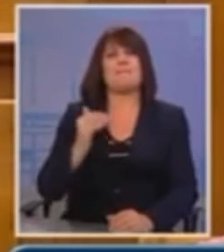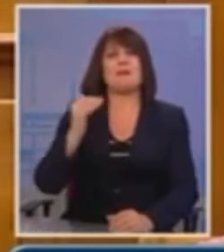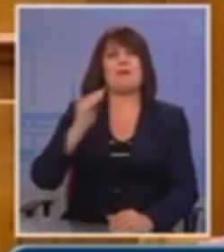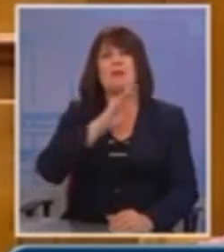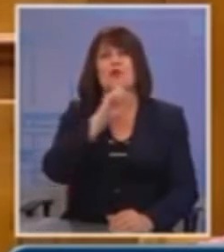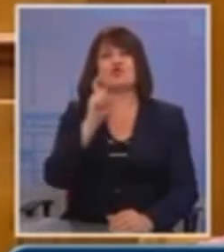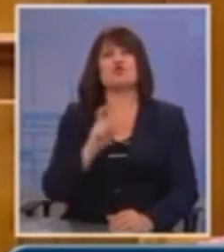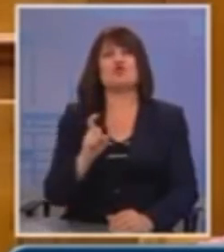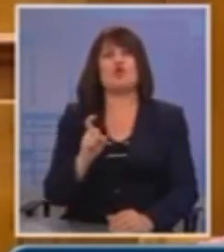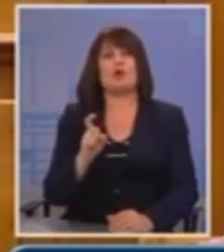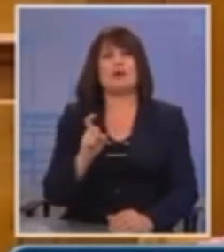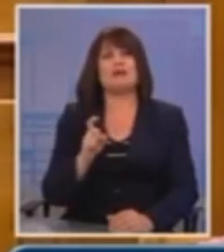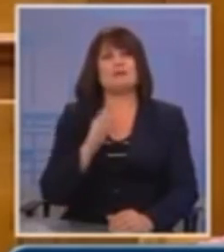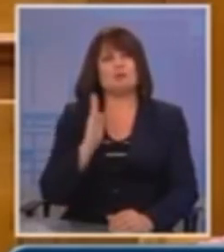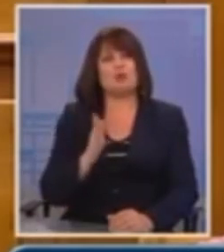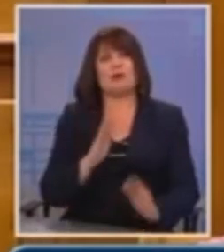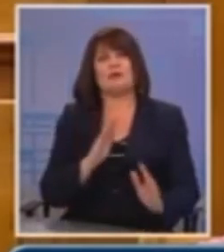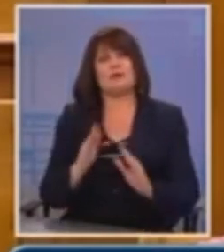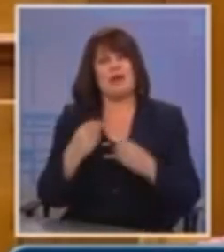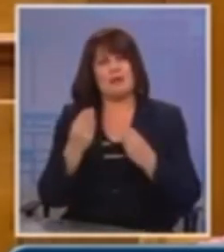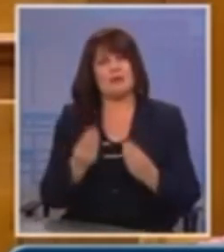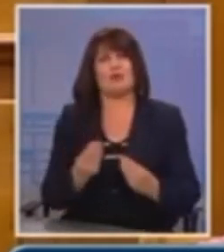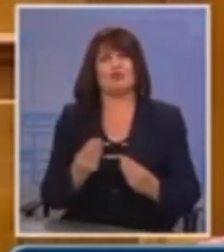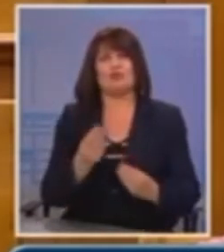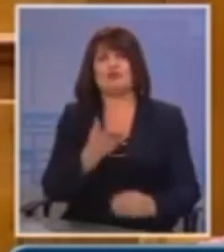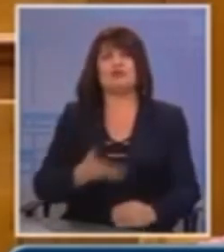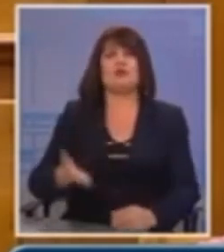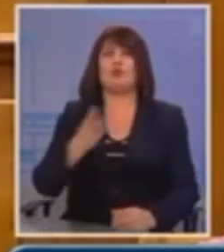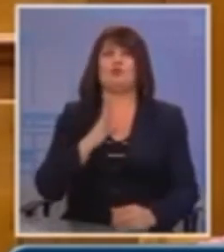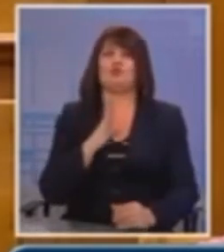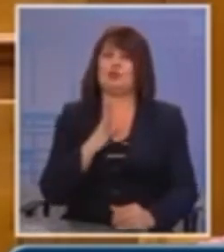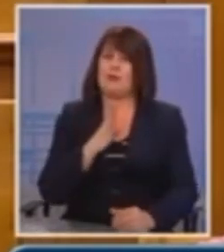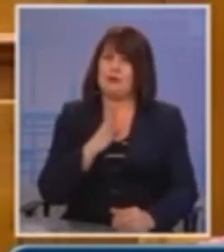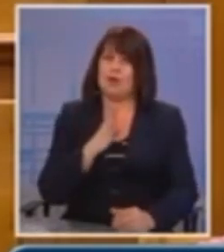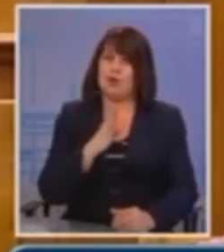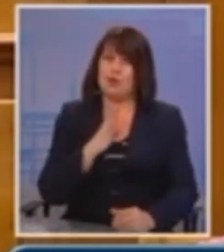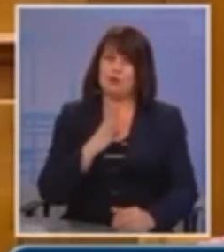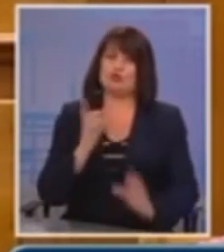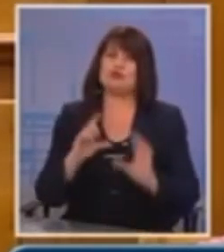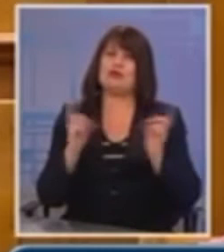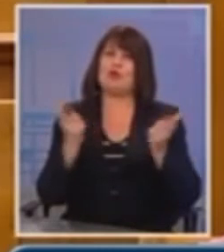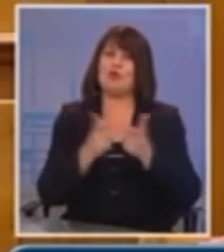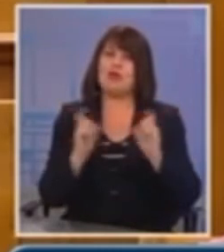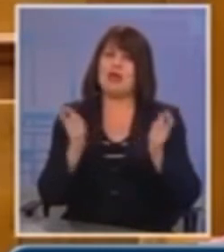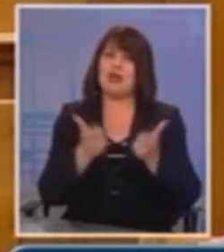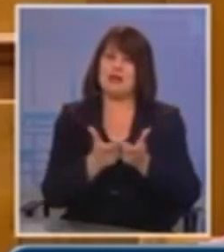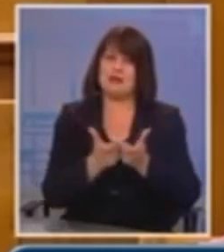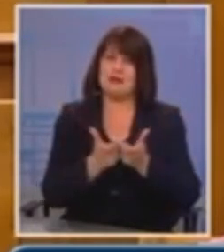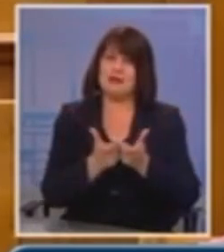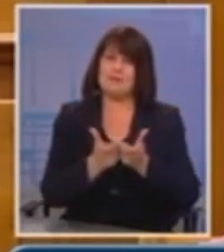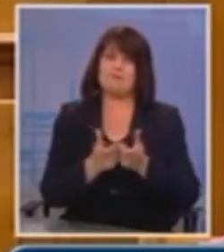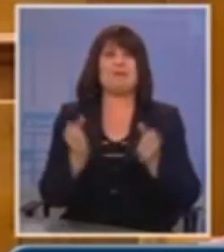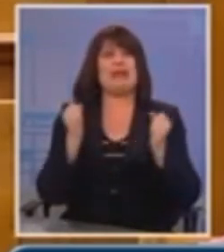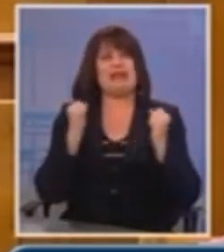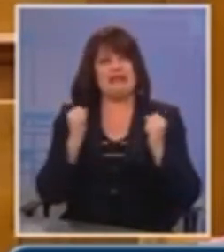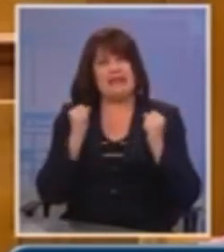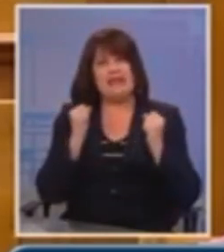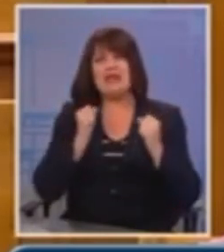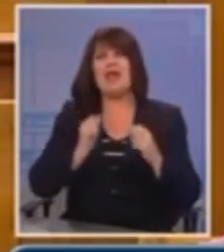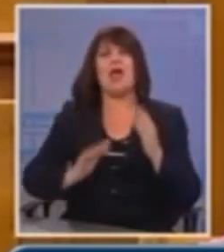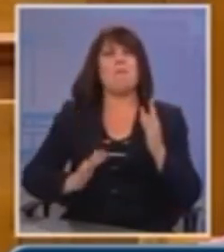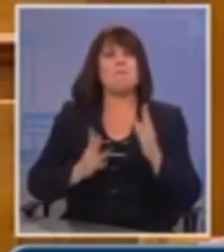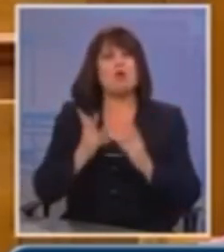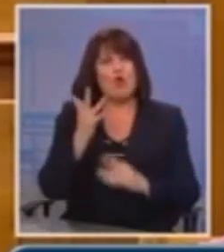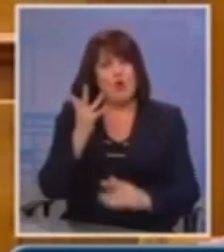επίπεδο ικανό να εξασφαλίσει σε κάθε άνθρωπο και στην οικογένειά του την υγεία και την